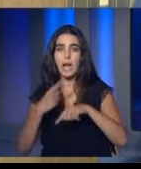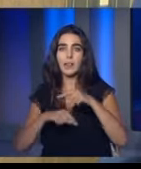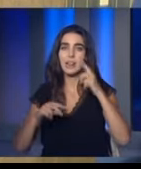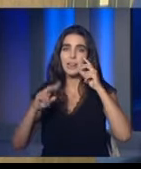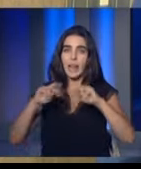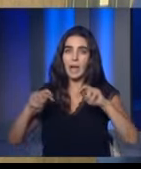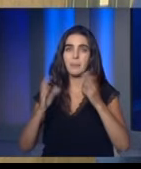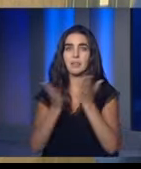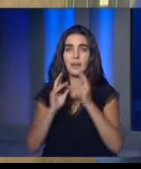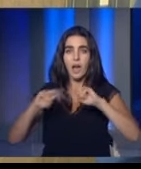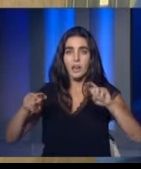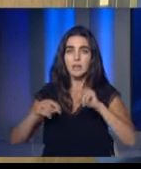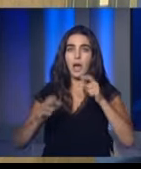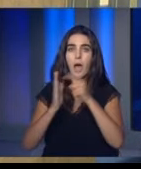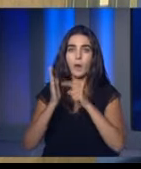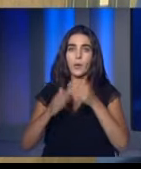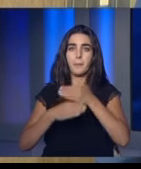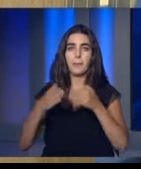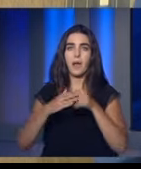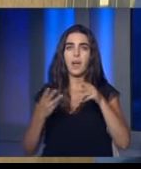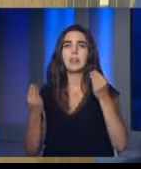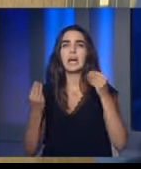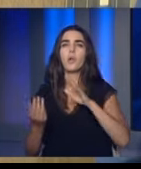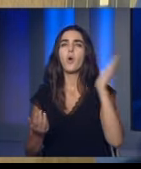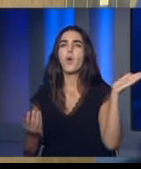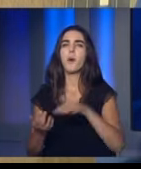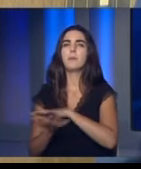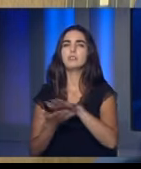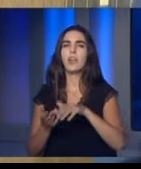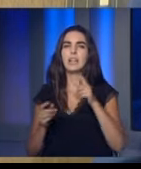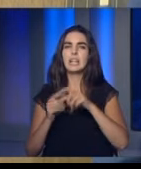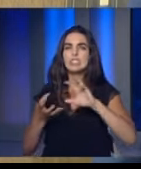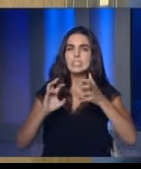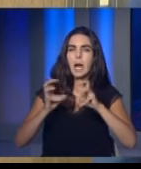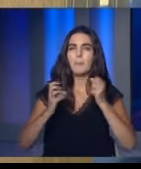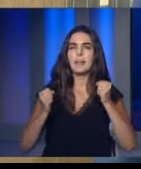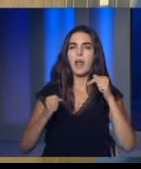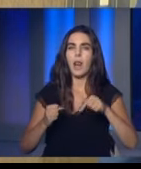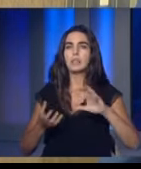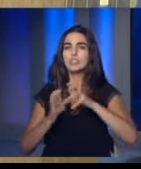الواقع الحالي، أضف إلى إعادة تقييم ودراسة قانون البناء بكل مشاكله